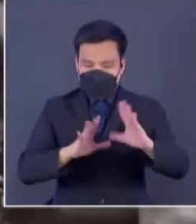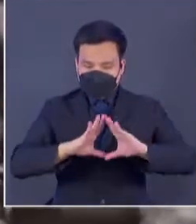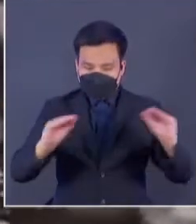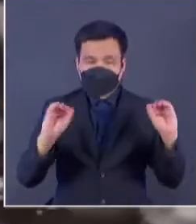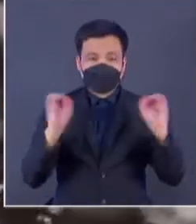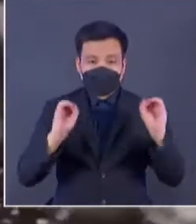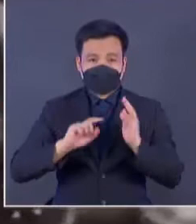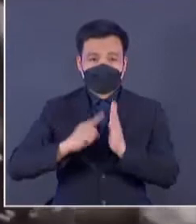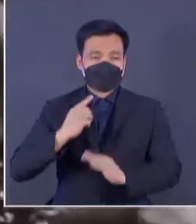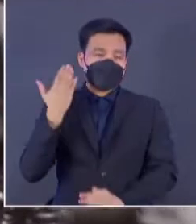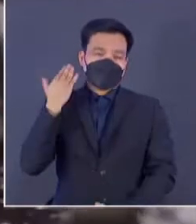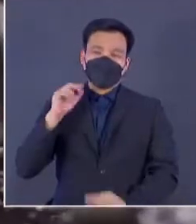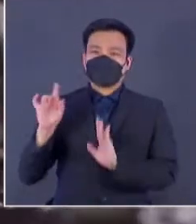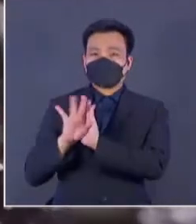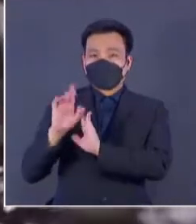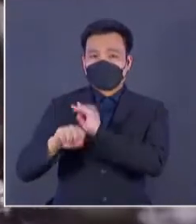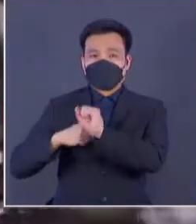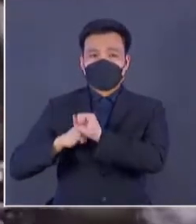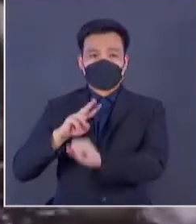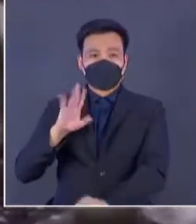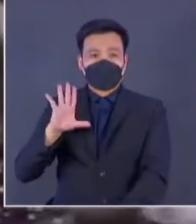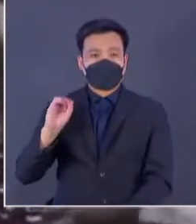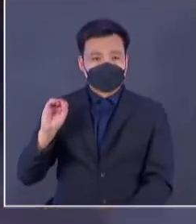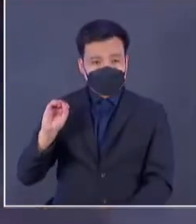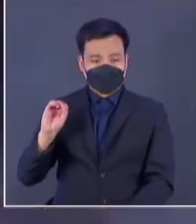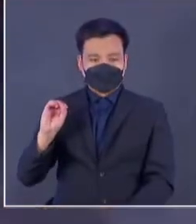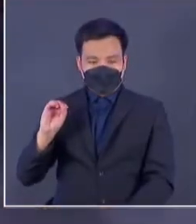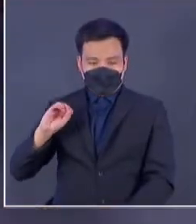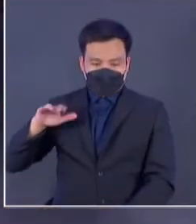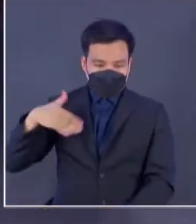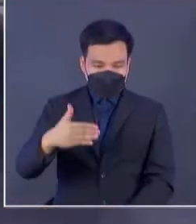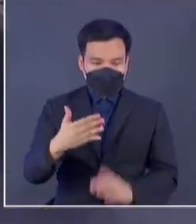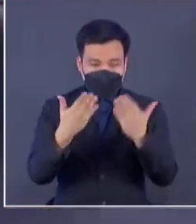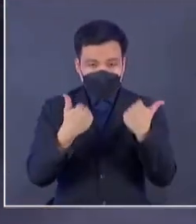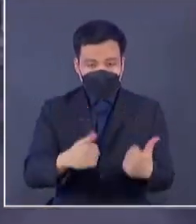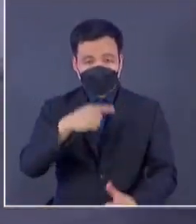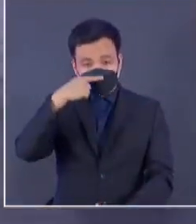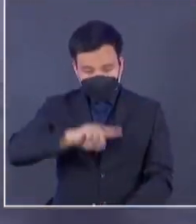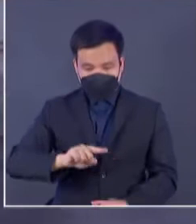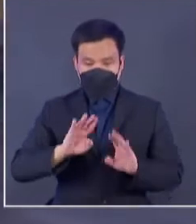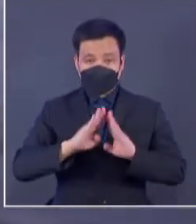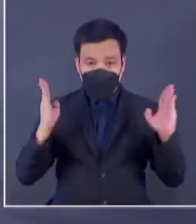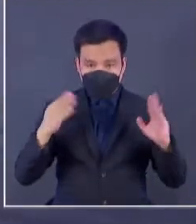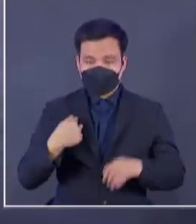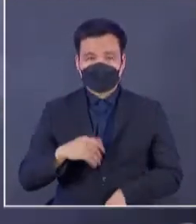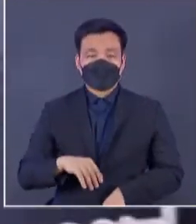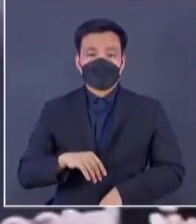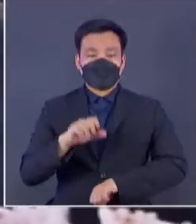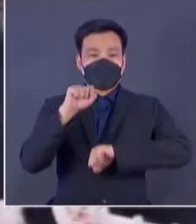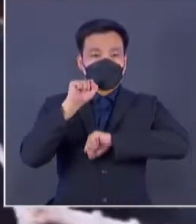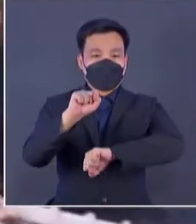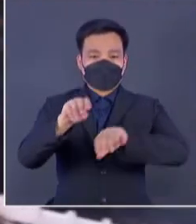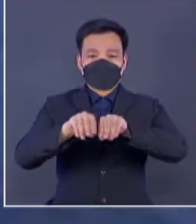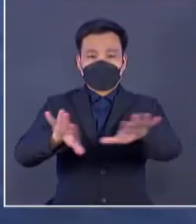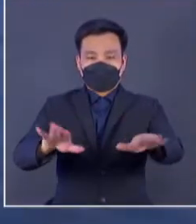เนื่องจากขณะนี้เองประเทศไทยของเราก็เริ่มเปิดประเทศแล้วนะครับซึ่งสามารถออกประกาศเชิญชวนนักลงทุนต่างประเทศให้เข้ามา